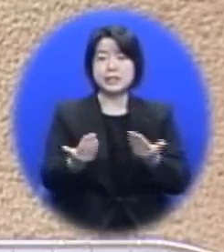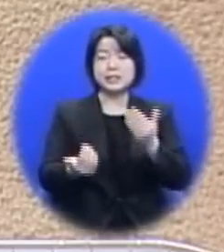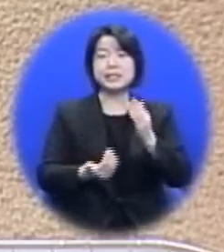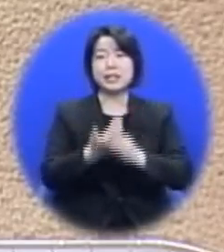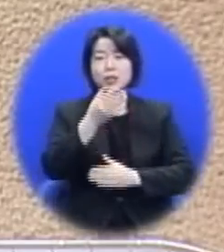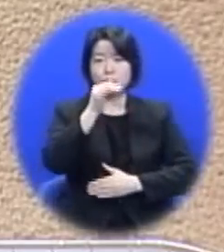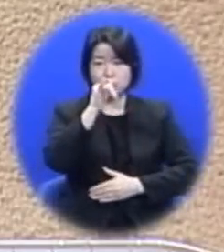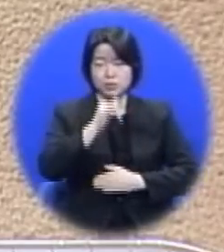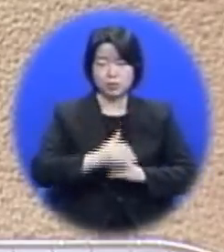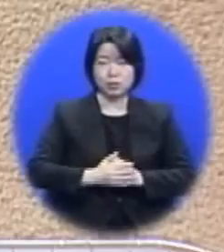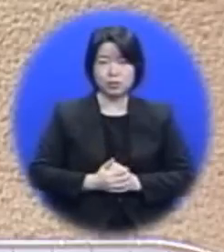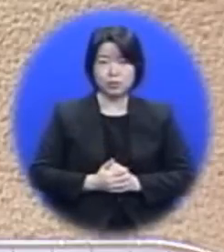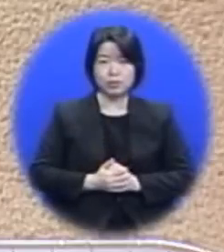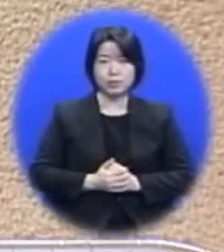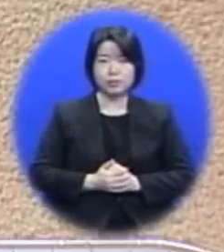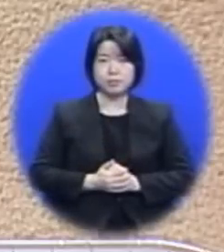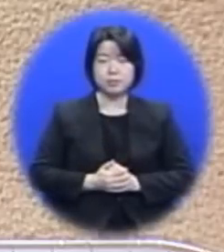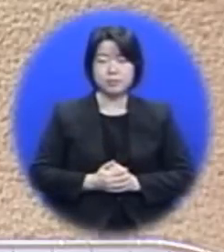있다는 것입니다.